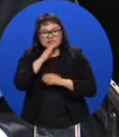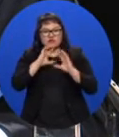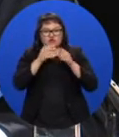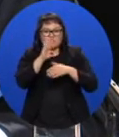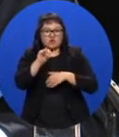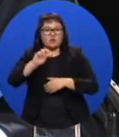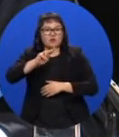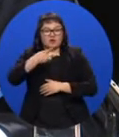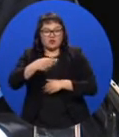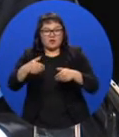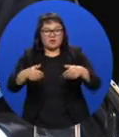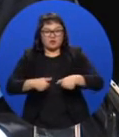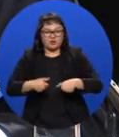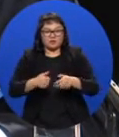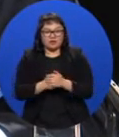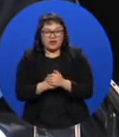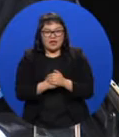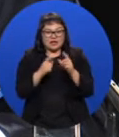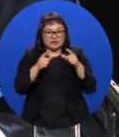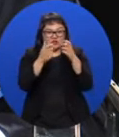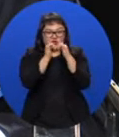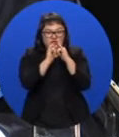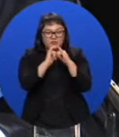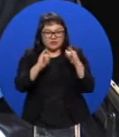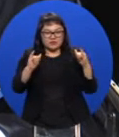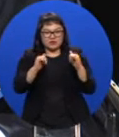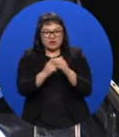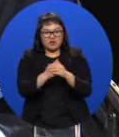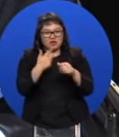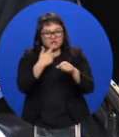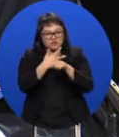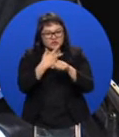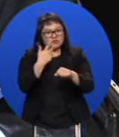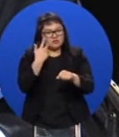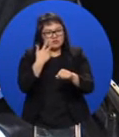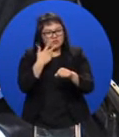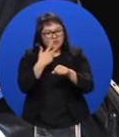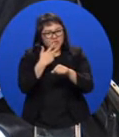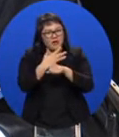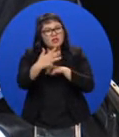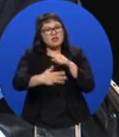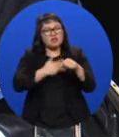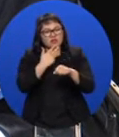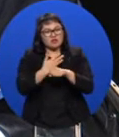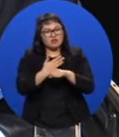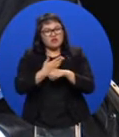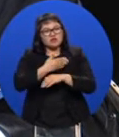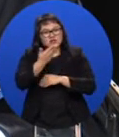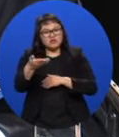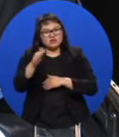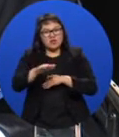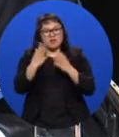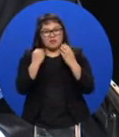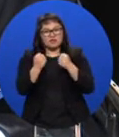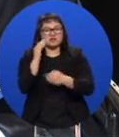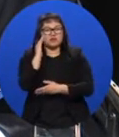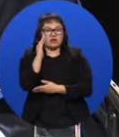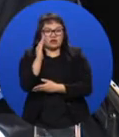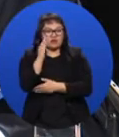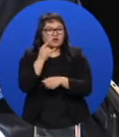생각을 합니다. 지역 주민들하고 지금 7, 8년 지났는데 얼마나 많은 소통을 하고 많은 걸 이야기를